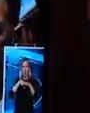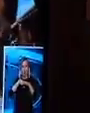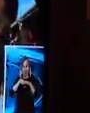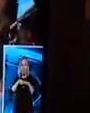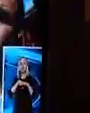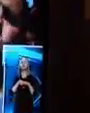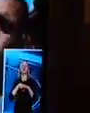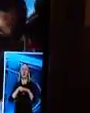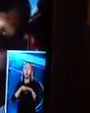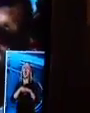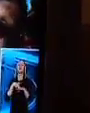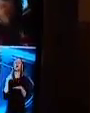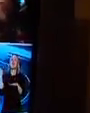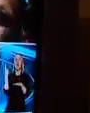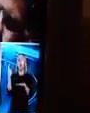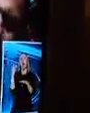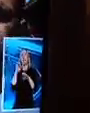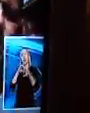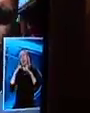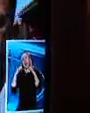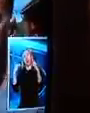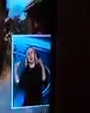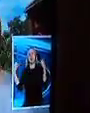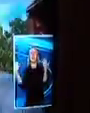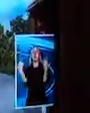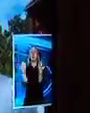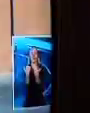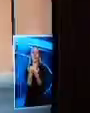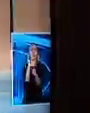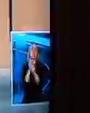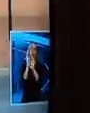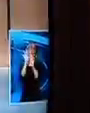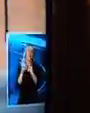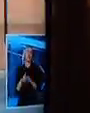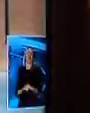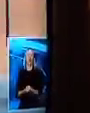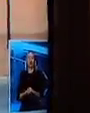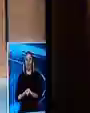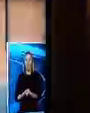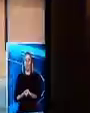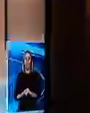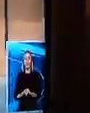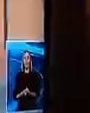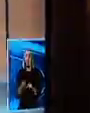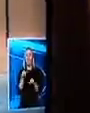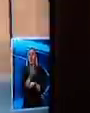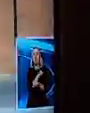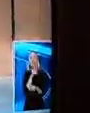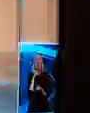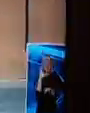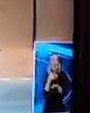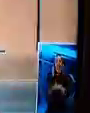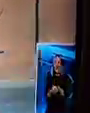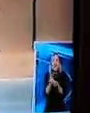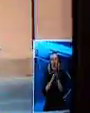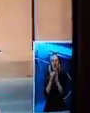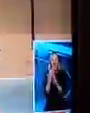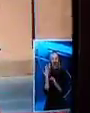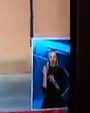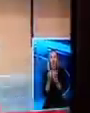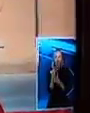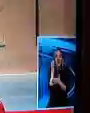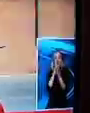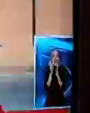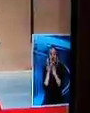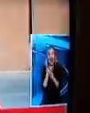gnezdo i stavio je tu, e onda su one same u tome donale grane i napravile svoje gnezdo. Ove godine ih je onaj kasni sneg, prolećni, malo poremećio,